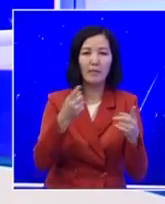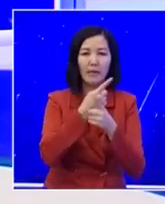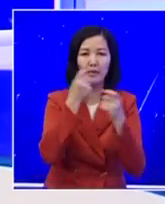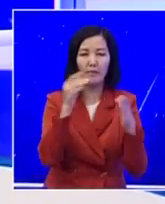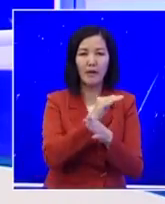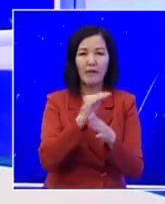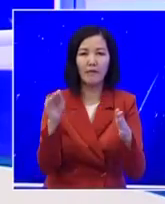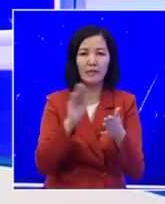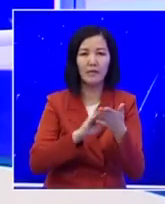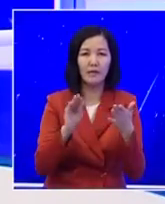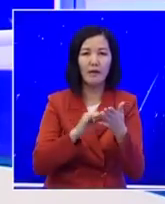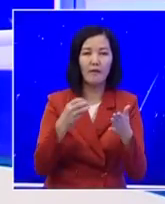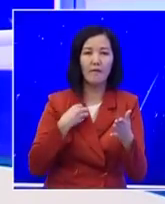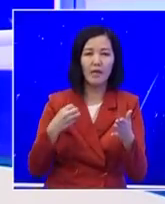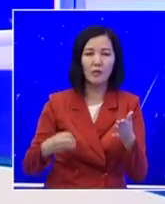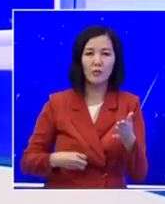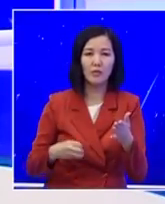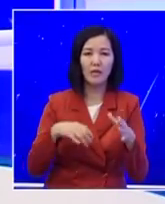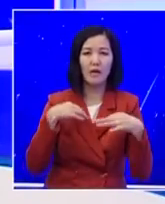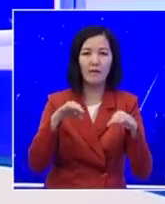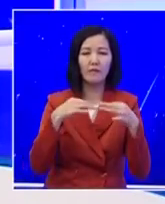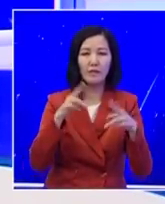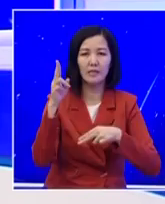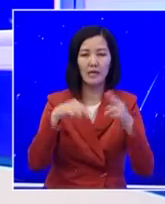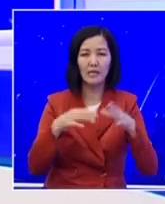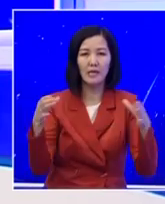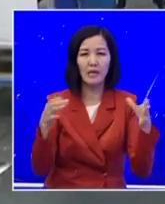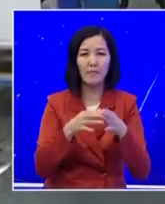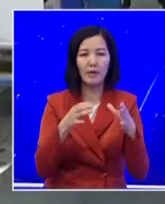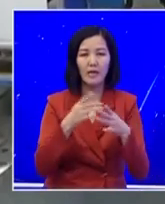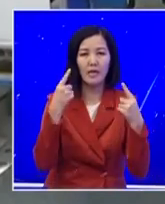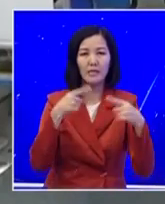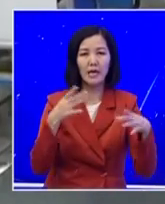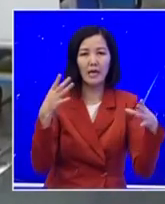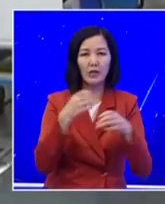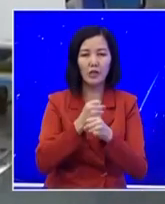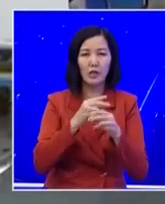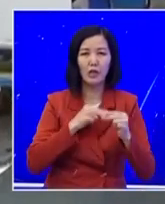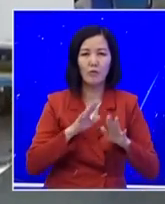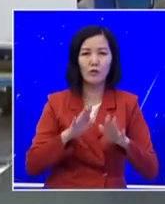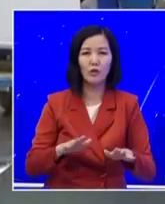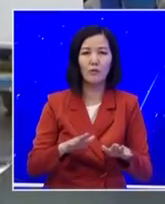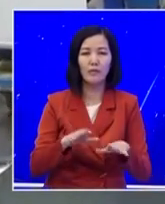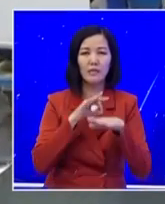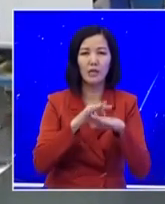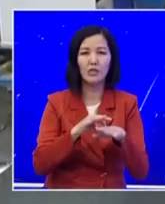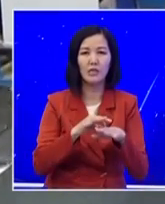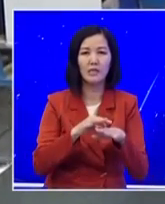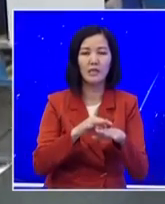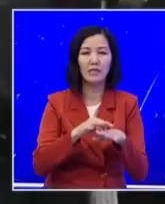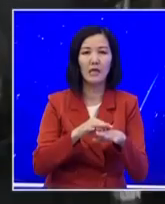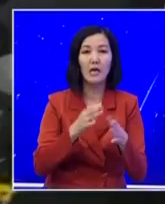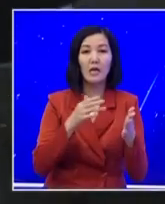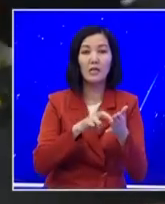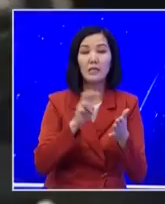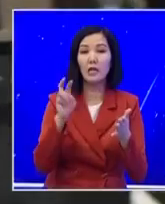официальном пресс-релизе французской автомобилестроительной корпорации. Сокращение рабочих мест, как ожидается, будет происходить не за счет